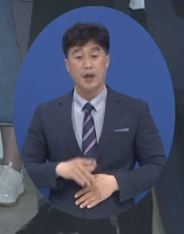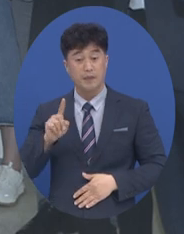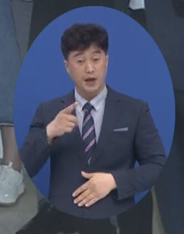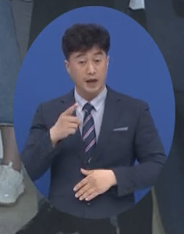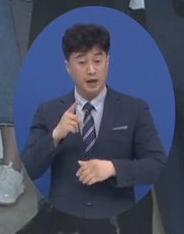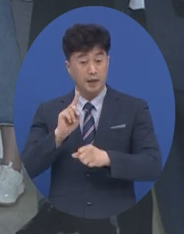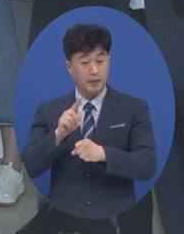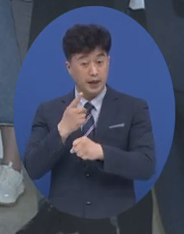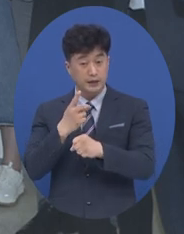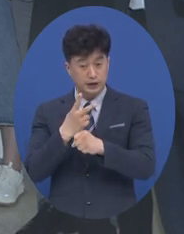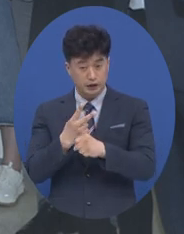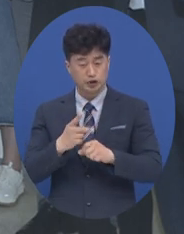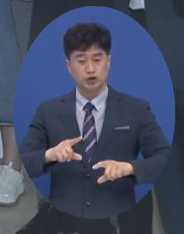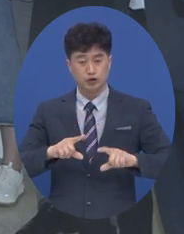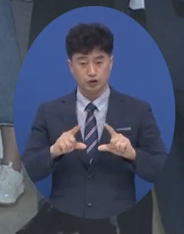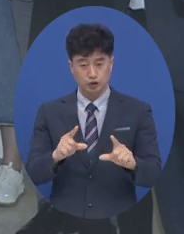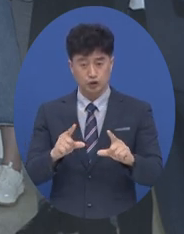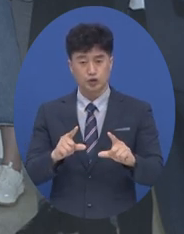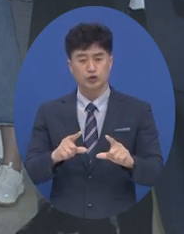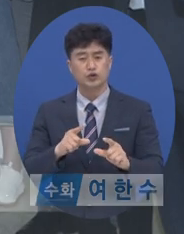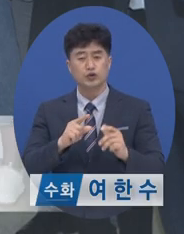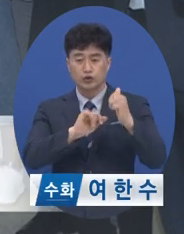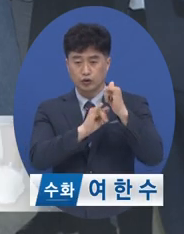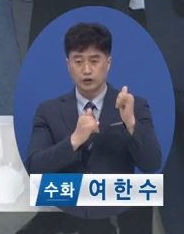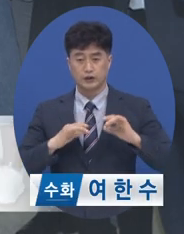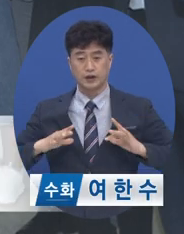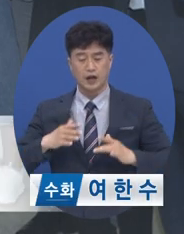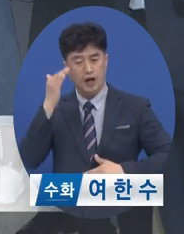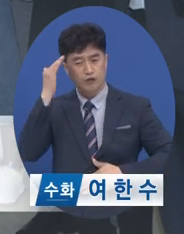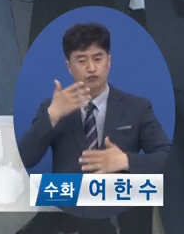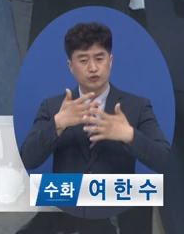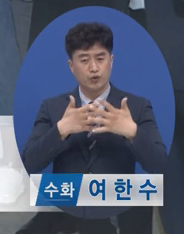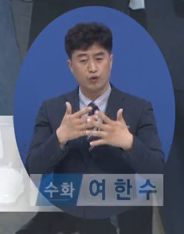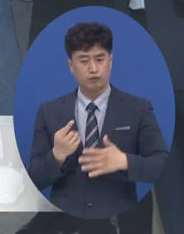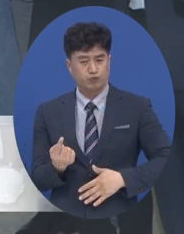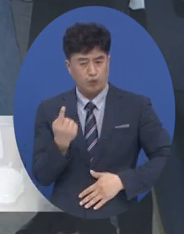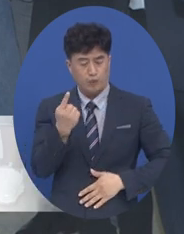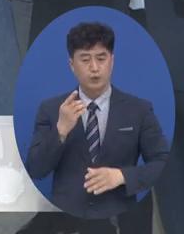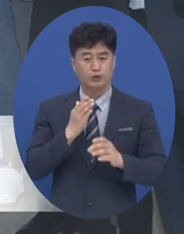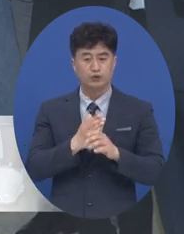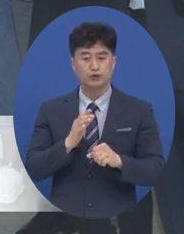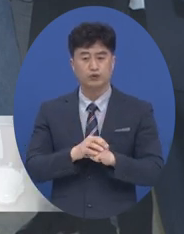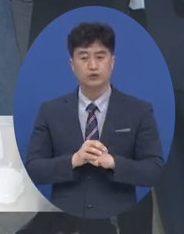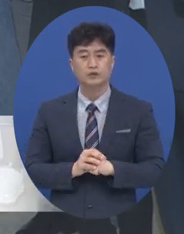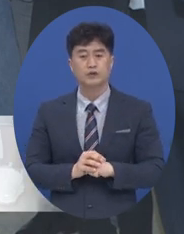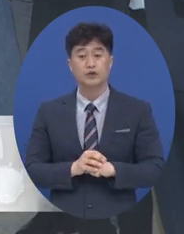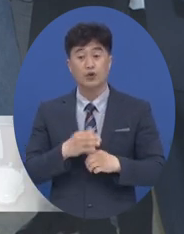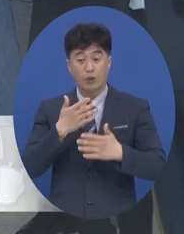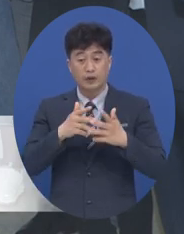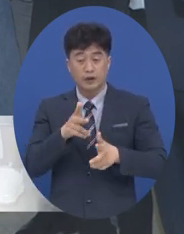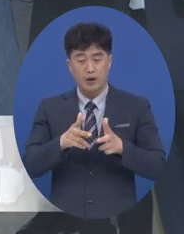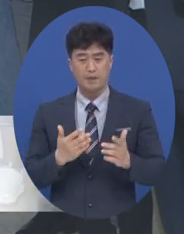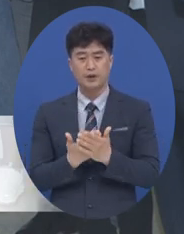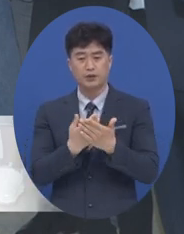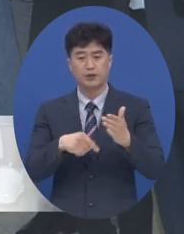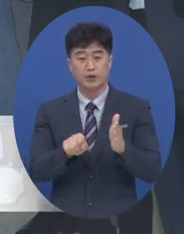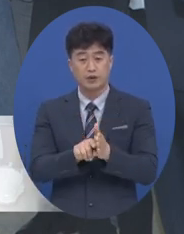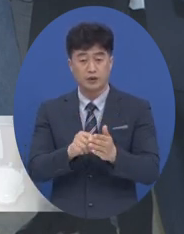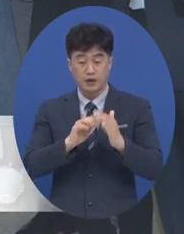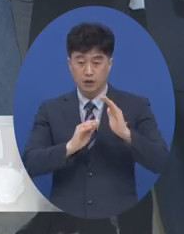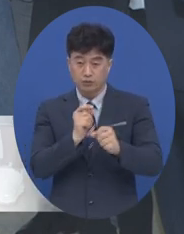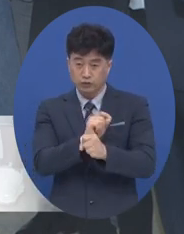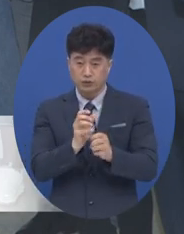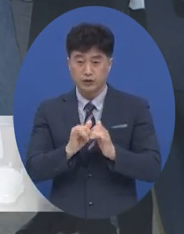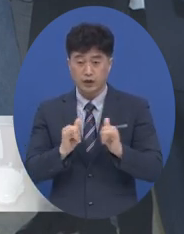102년 역사를 자랑하는 한국 영화 의 위상이 갈수록 높아지고 있는데요 경기도가 영화산업 발전을 위해 시나리오 작가의